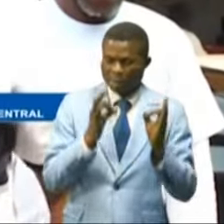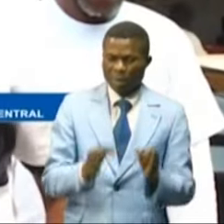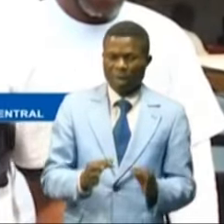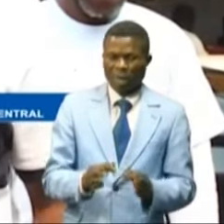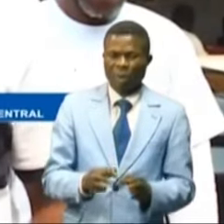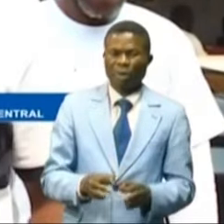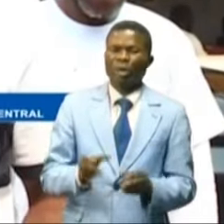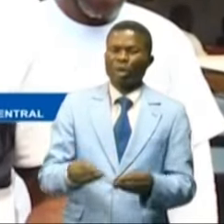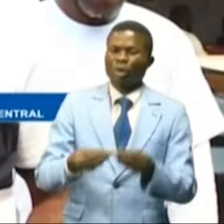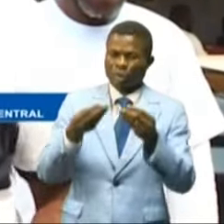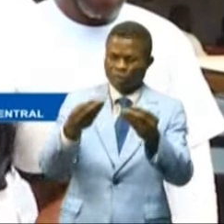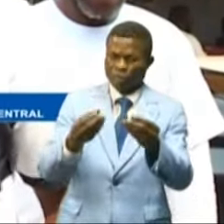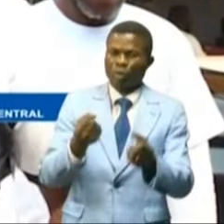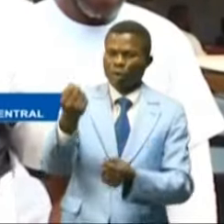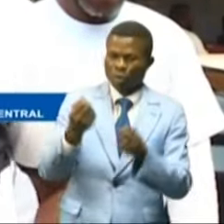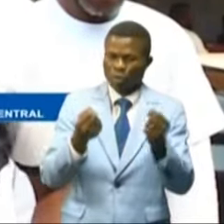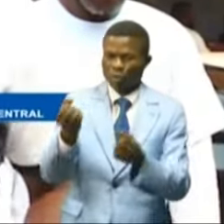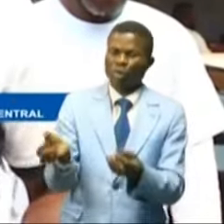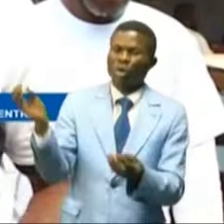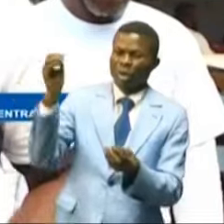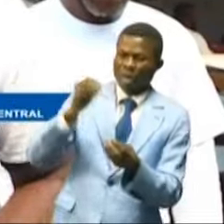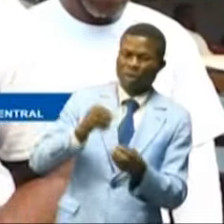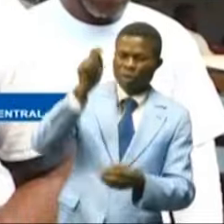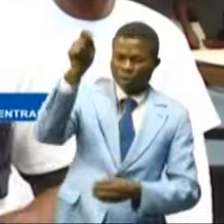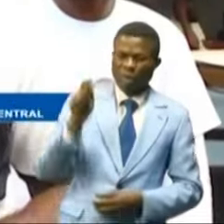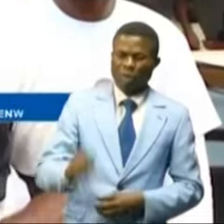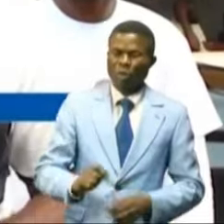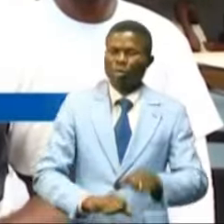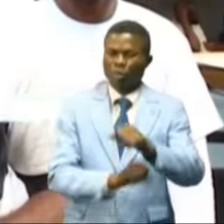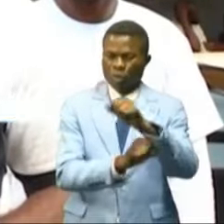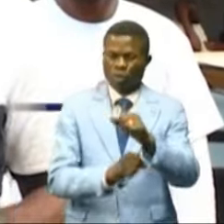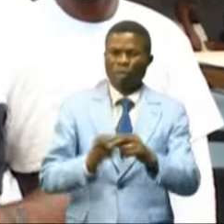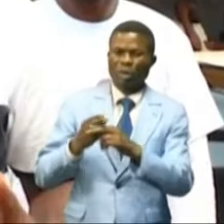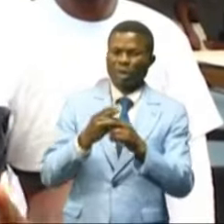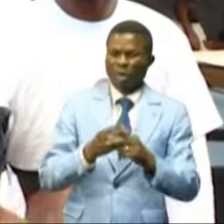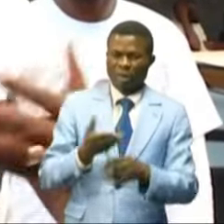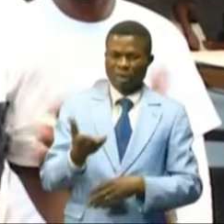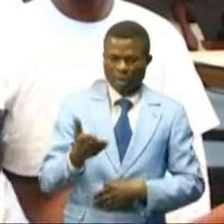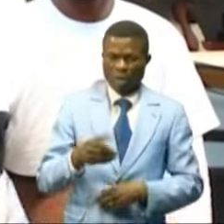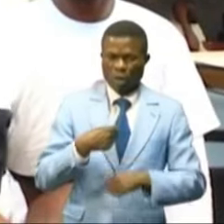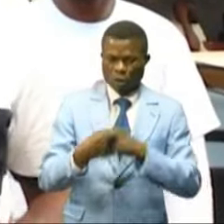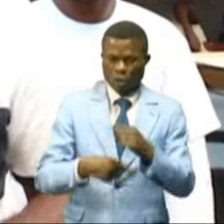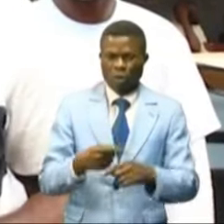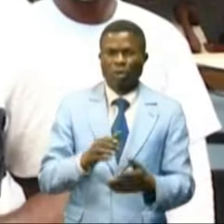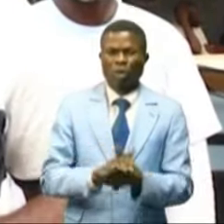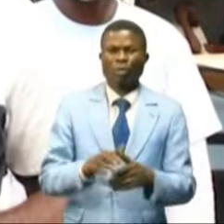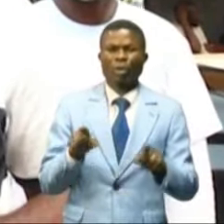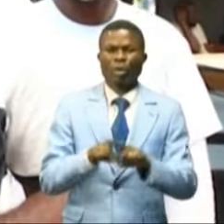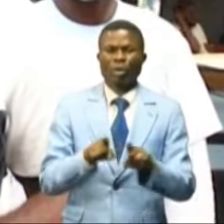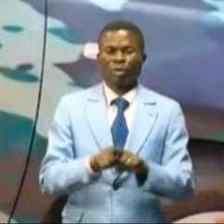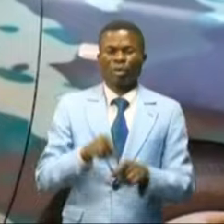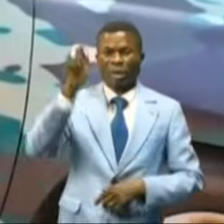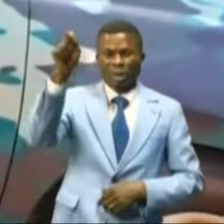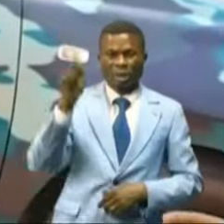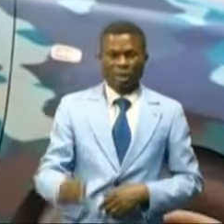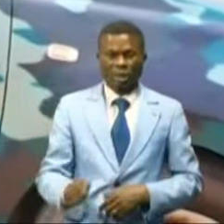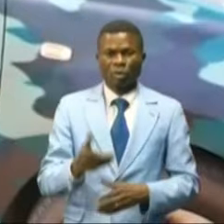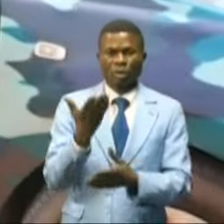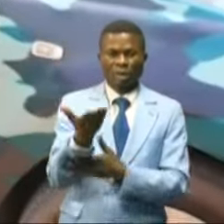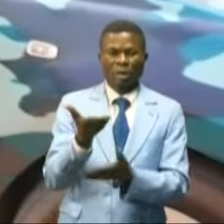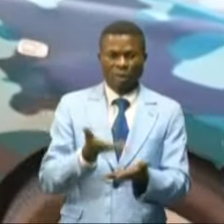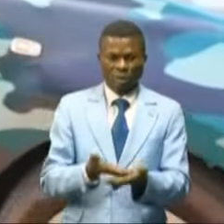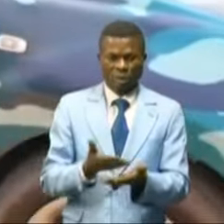le FARDC s'ajoute pour renforcer la sécurité. Nous avons procédé, selon que le FARDC l'avait demandé, à